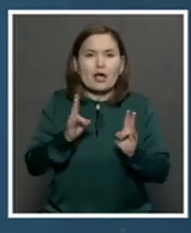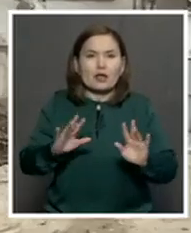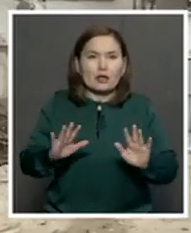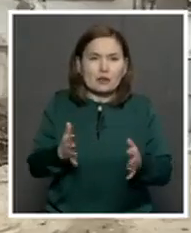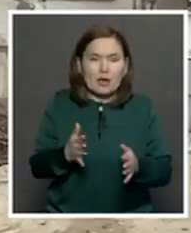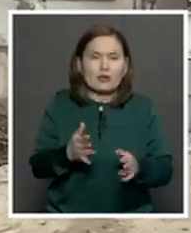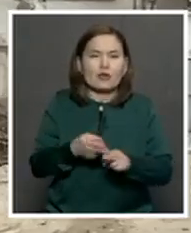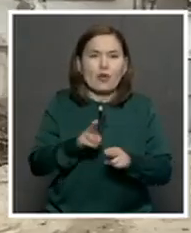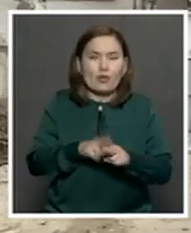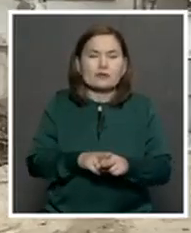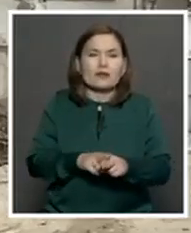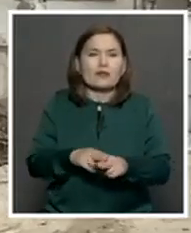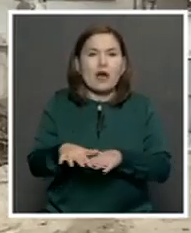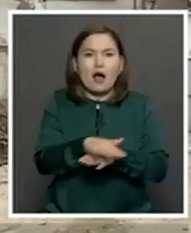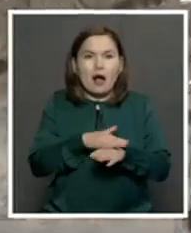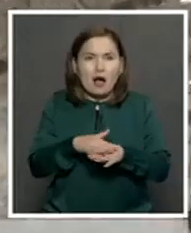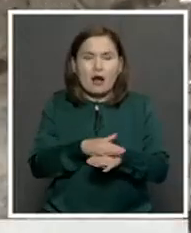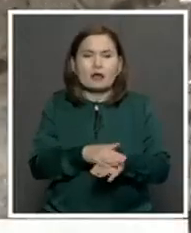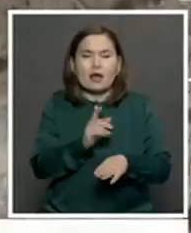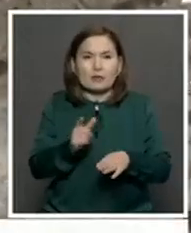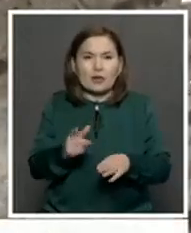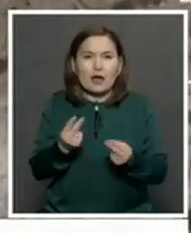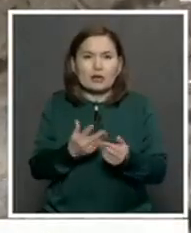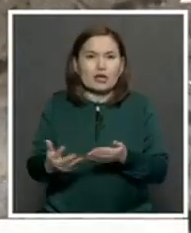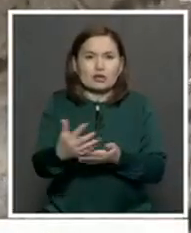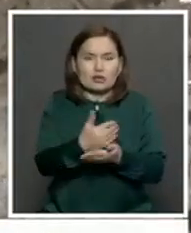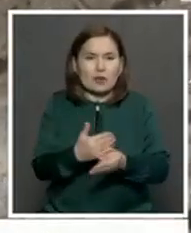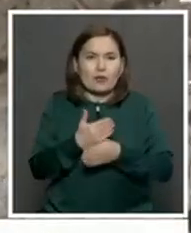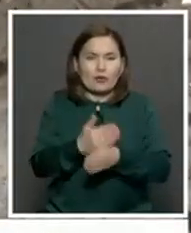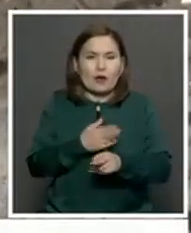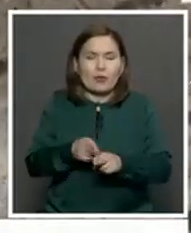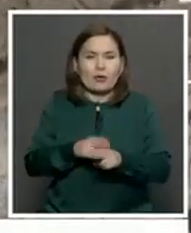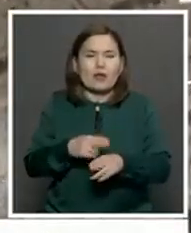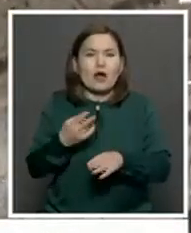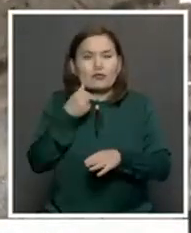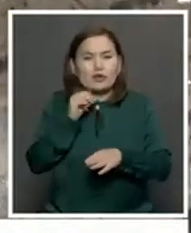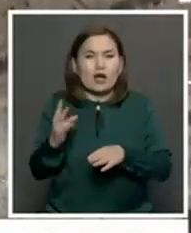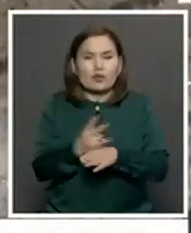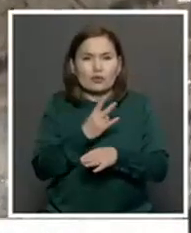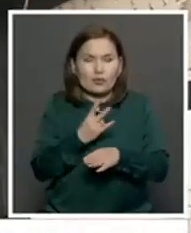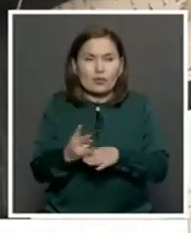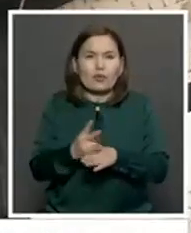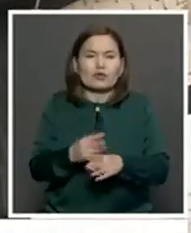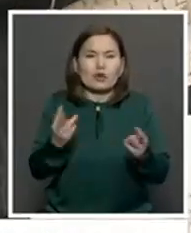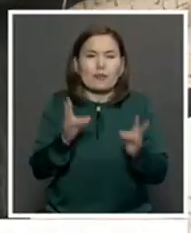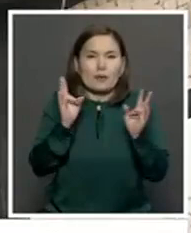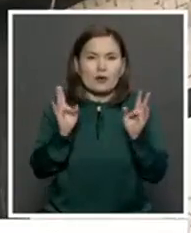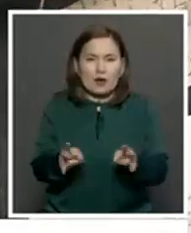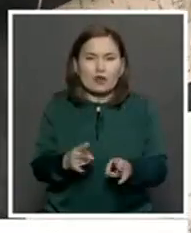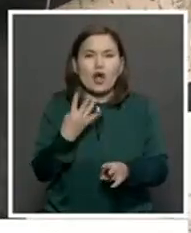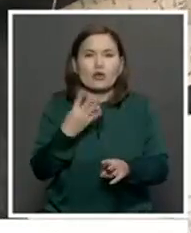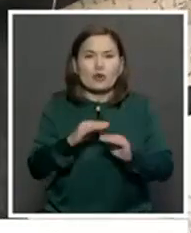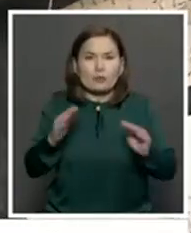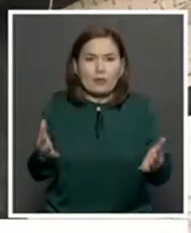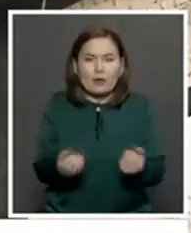бейжай қарамаған қарапайым халық та қол ұшын созуда. Кеше түнде отқа оранған баспанада анасы 4 баласын әзер құтқарып